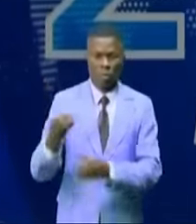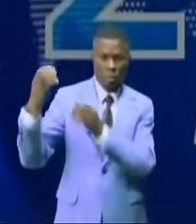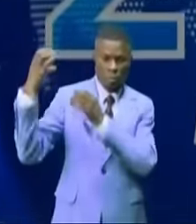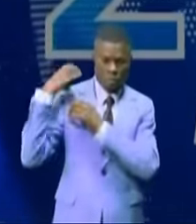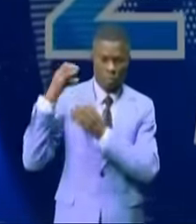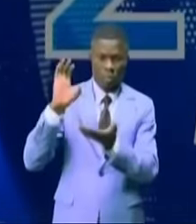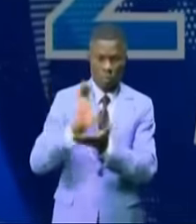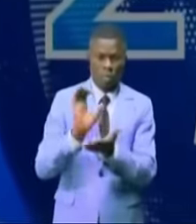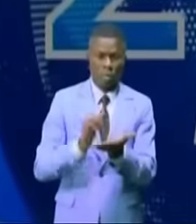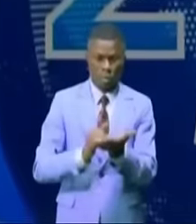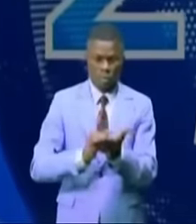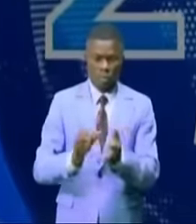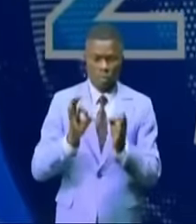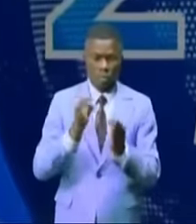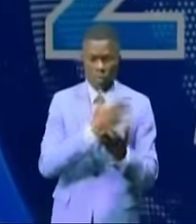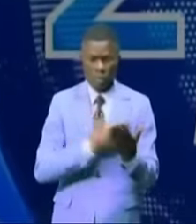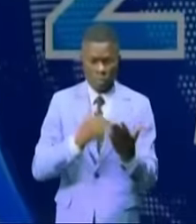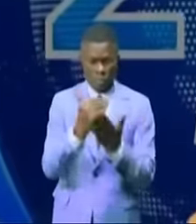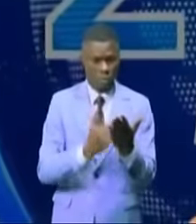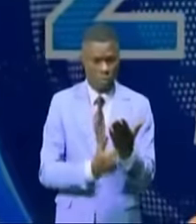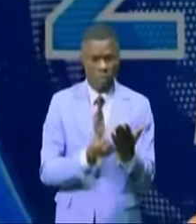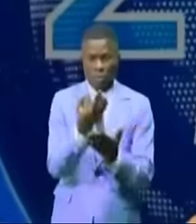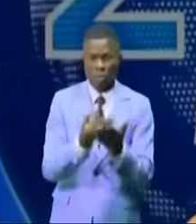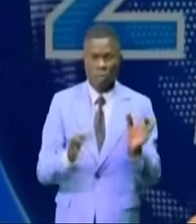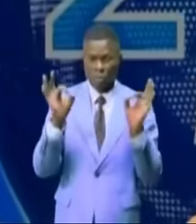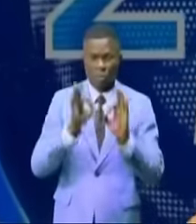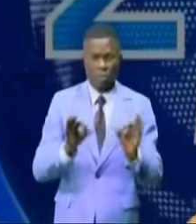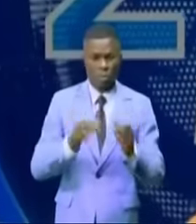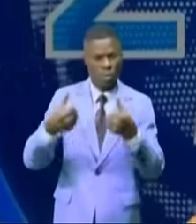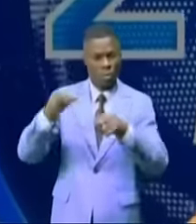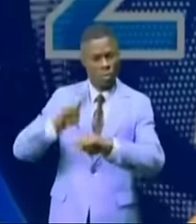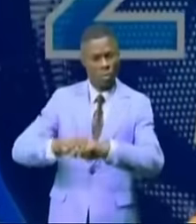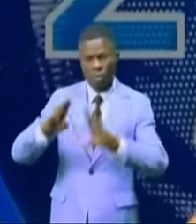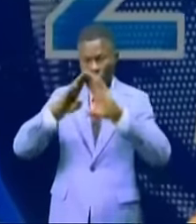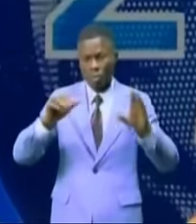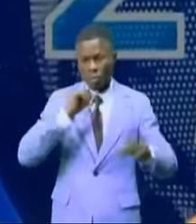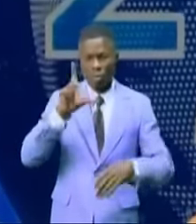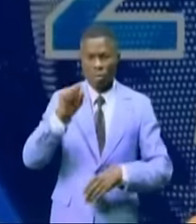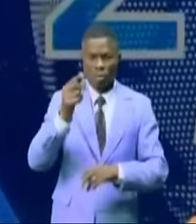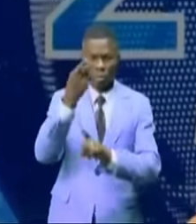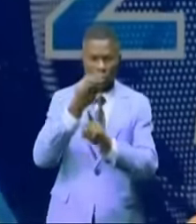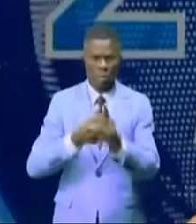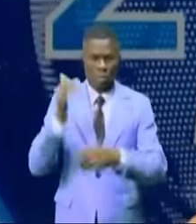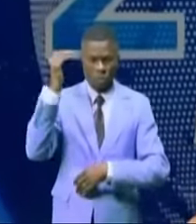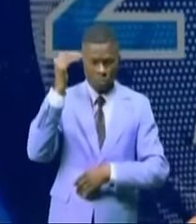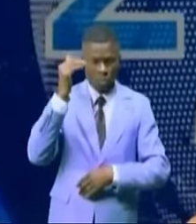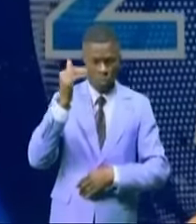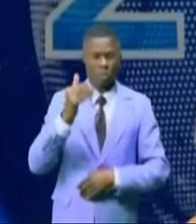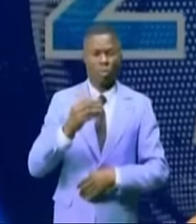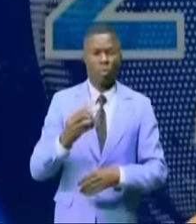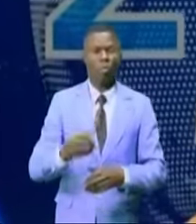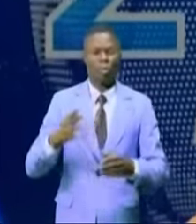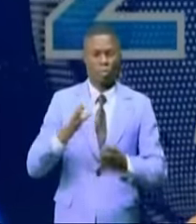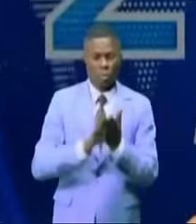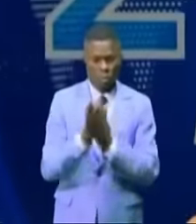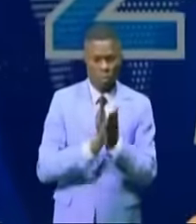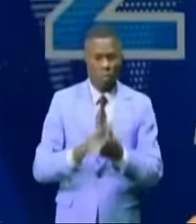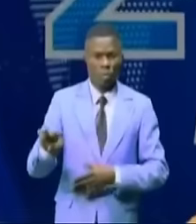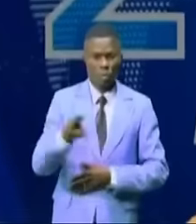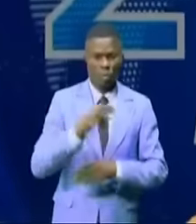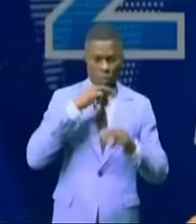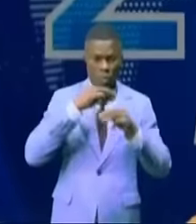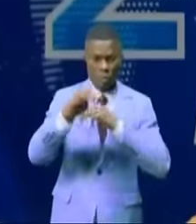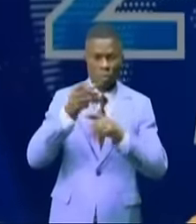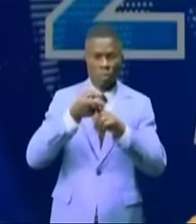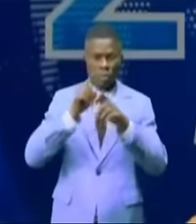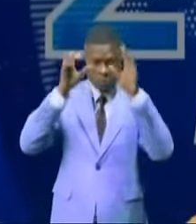les électeurs dont les noms ne se retrouvent pas sur les listes, ne restez pas à la maison. Le 20 décembre, vous serez pris en compte. Message